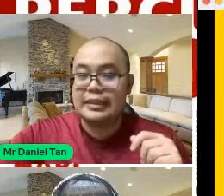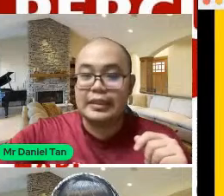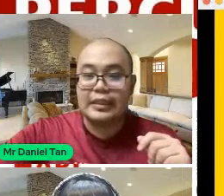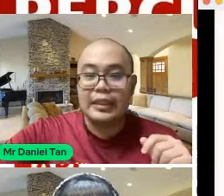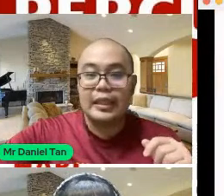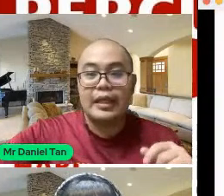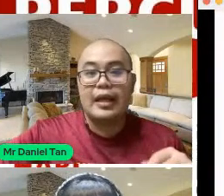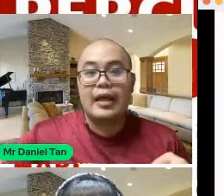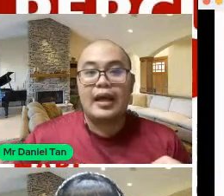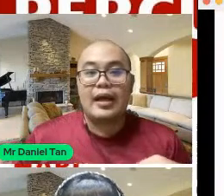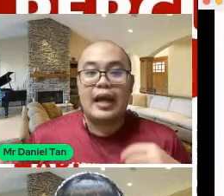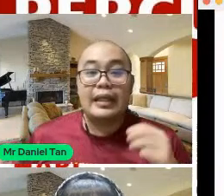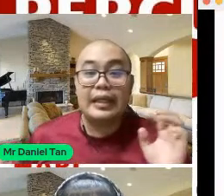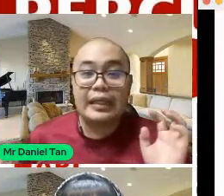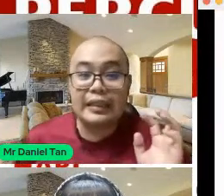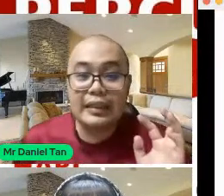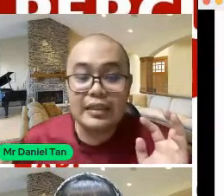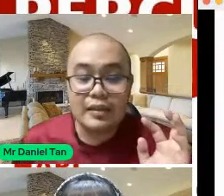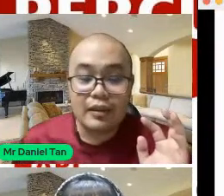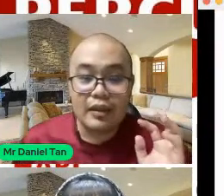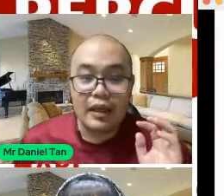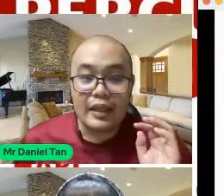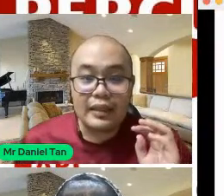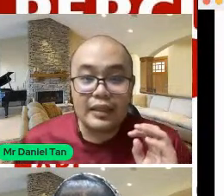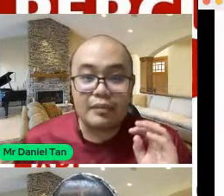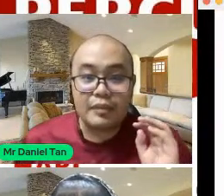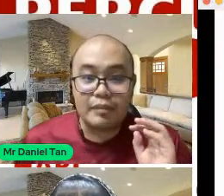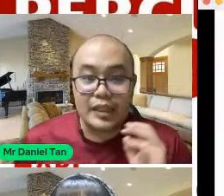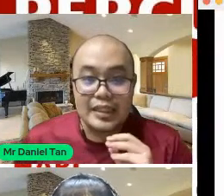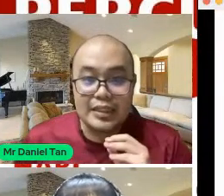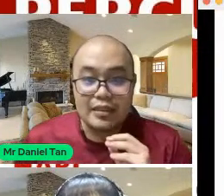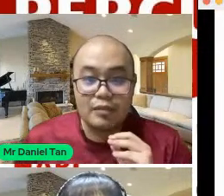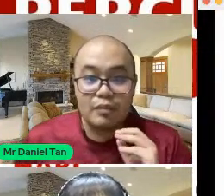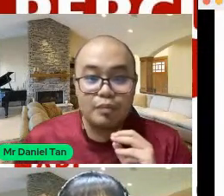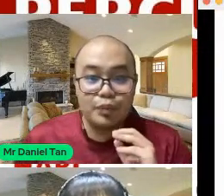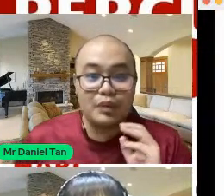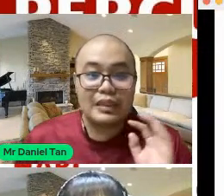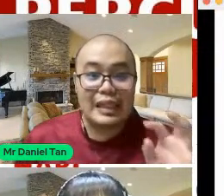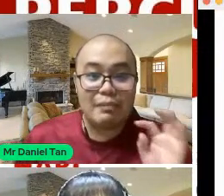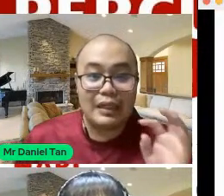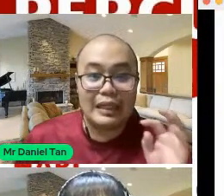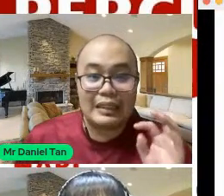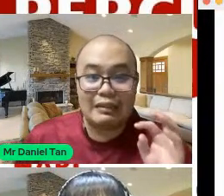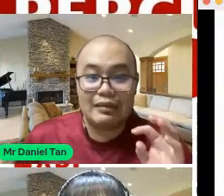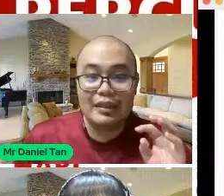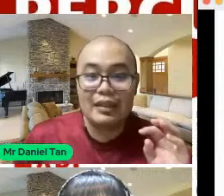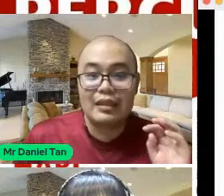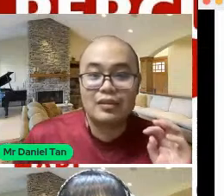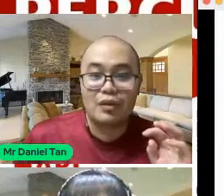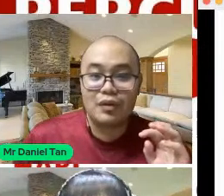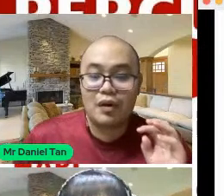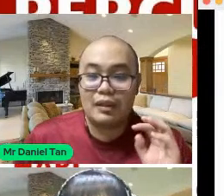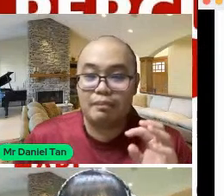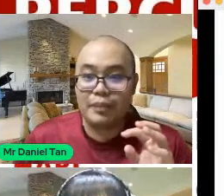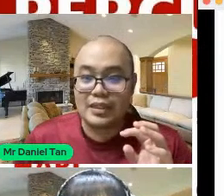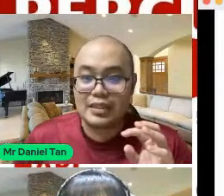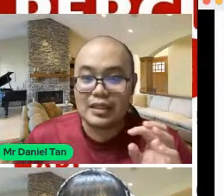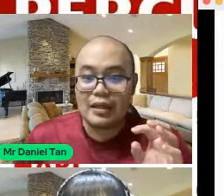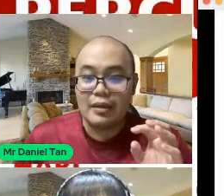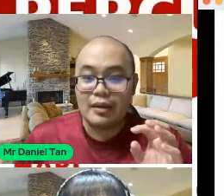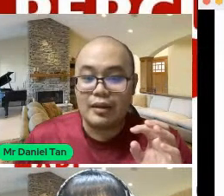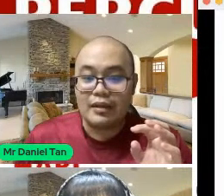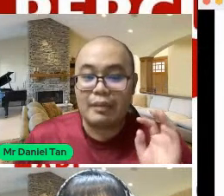itu disini ahli-ahli Adli Malaysia pun telah menghadiri Tokyo